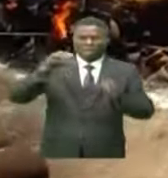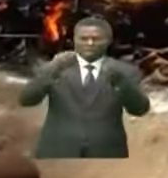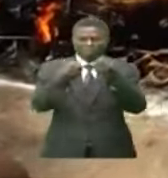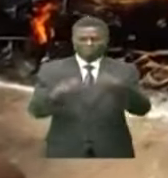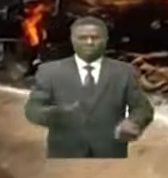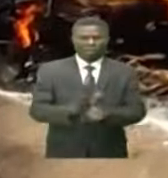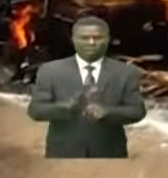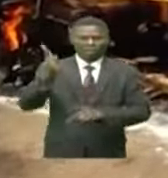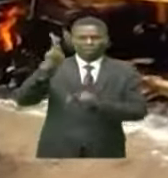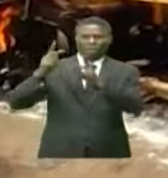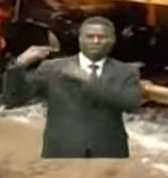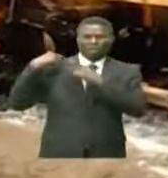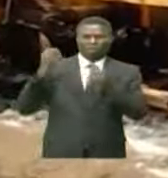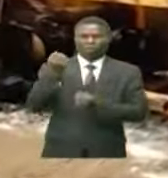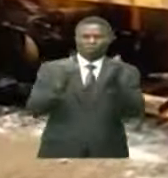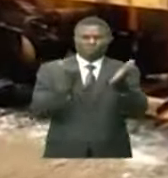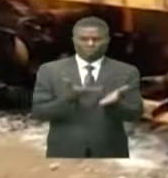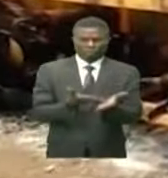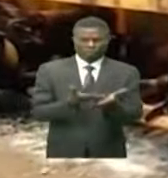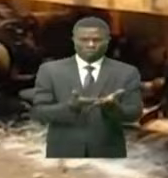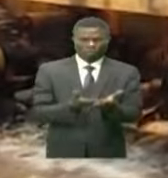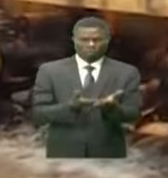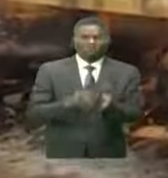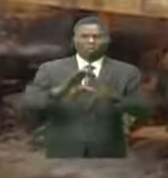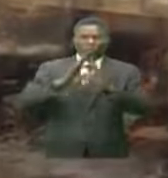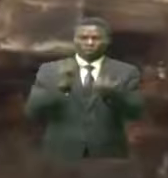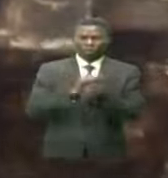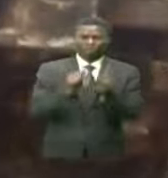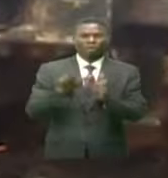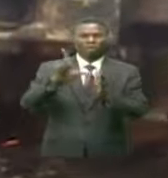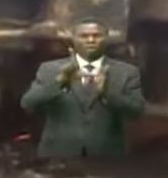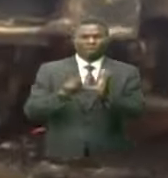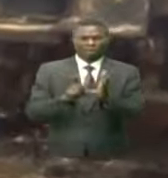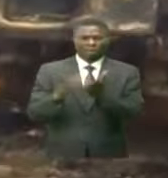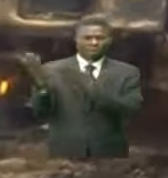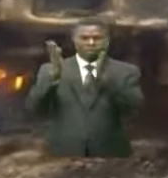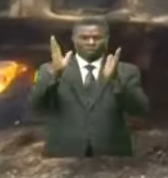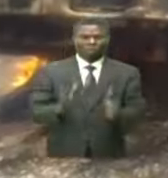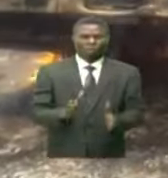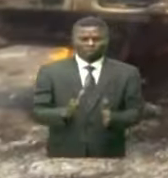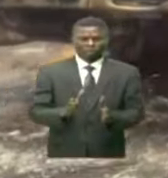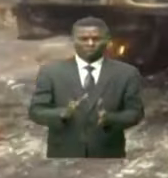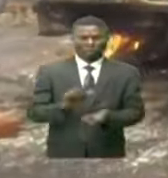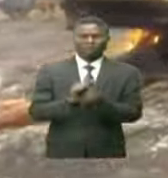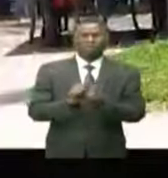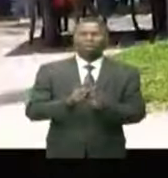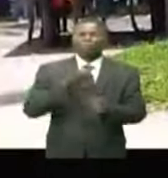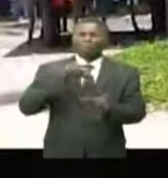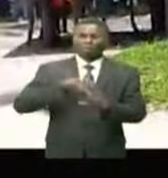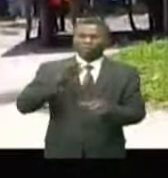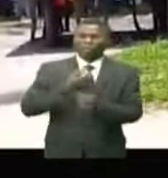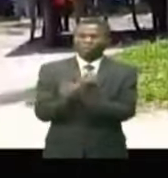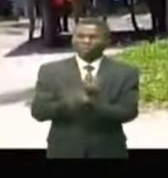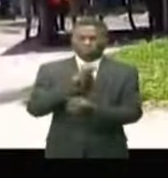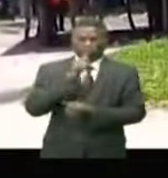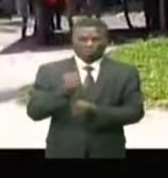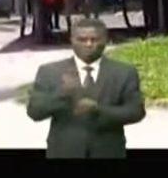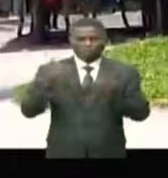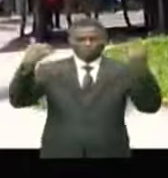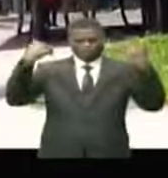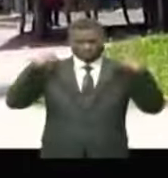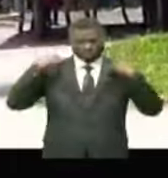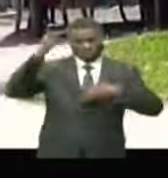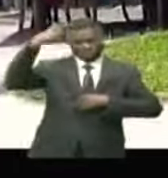les propriétaires de ce véhicule. Tout compte fait, c'est la loi sur le transport des produits inflammables qui n'est pas respectée. Les